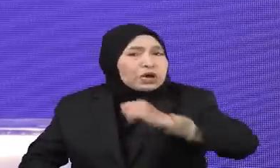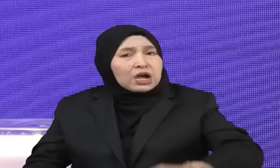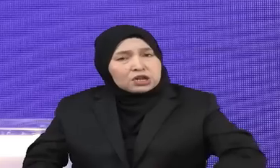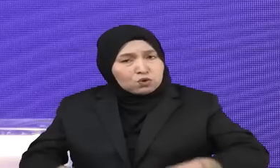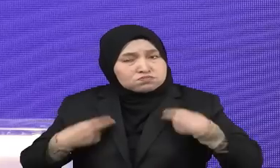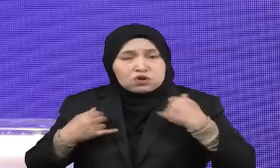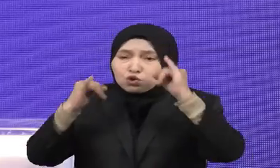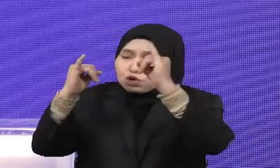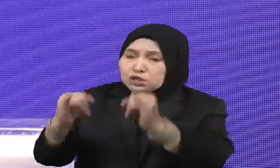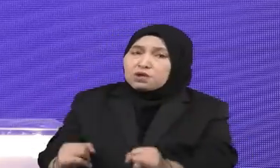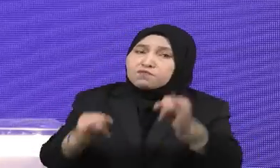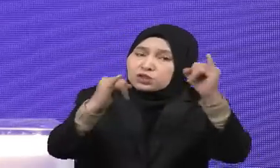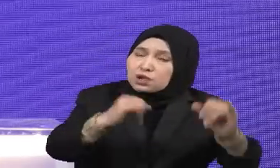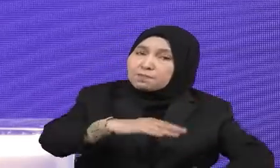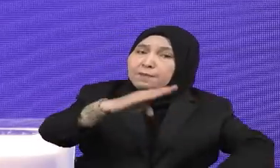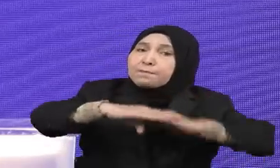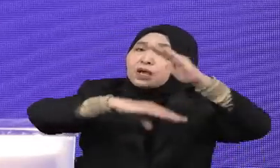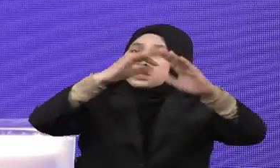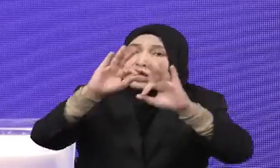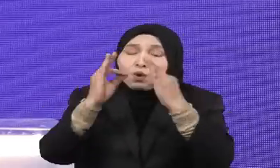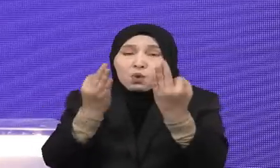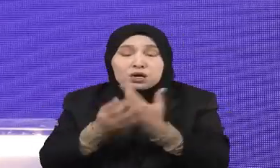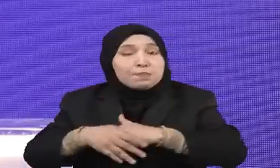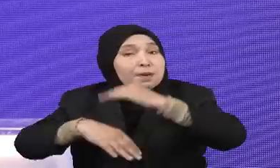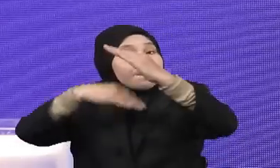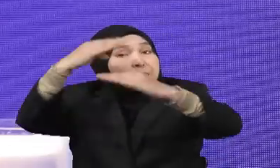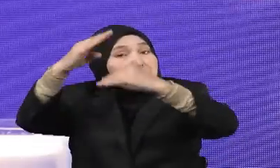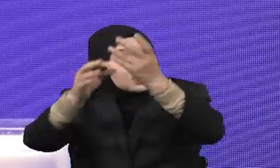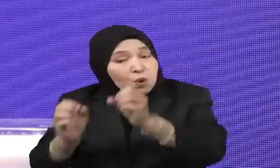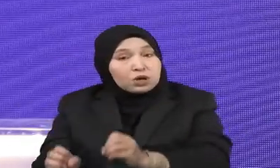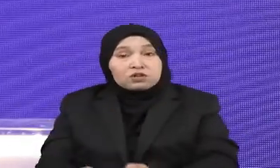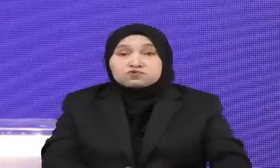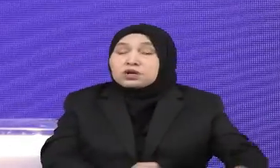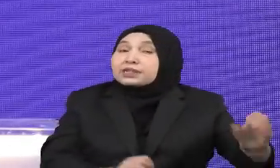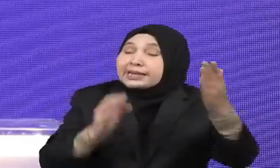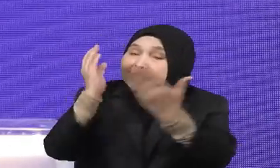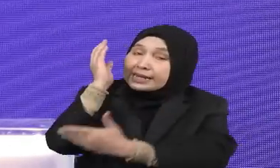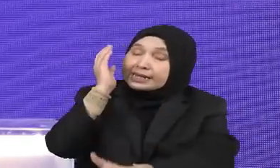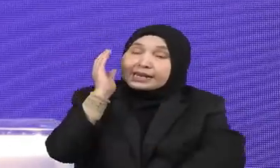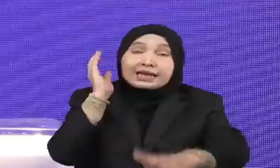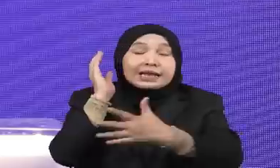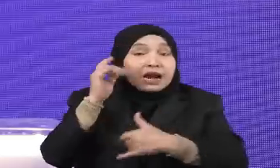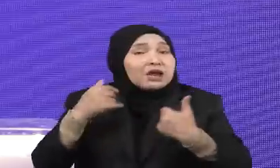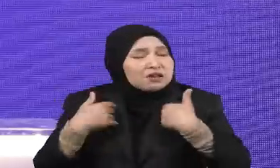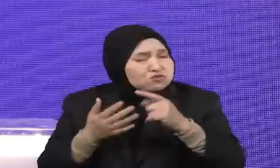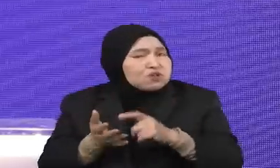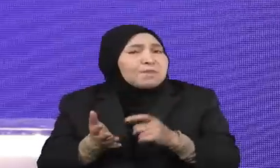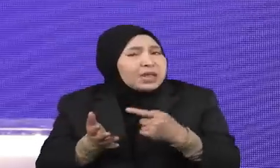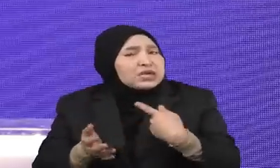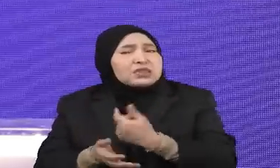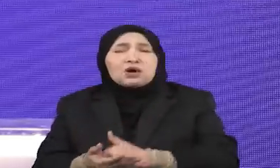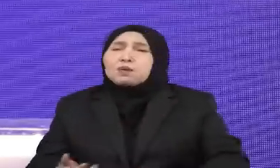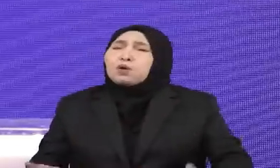individu membina keluarga dan juga membina organisasi institusi negeri dan negara ada masa kita menghadapi